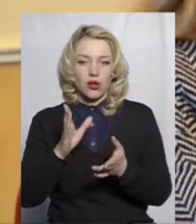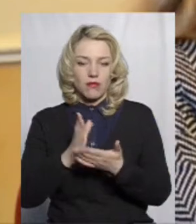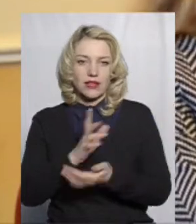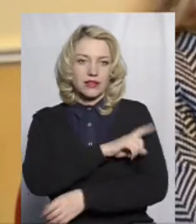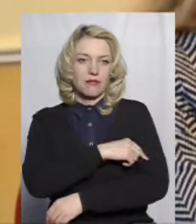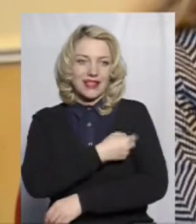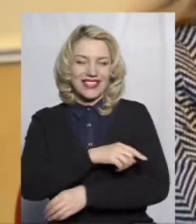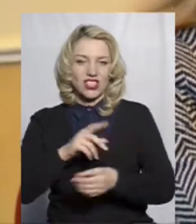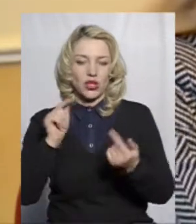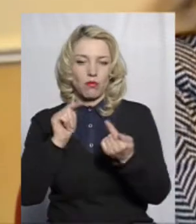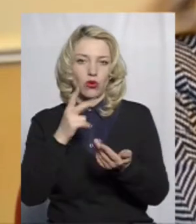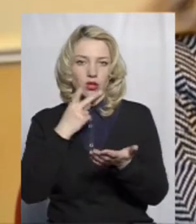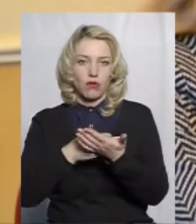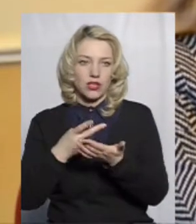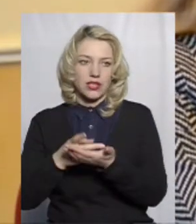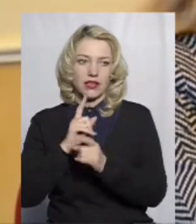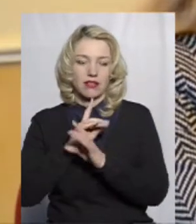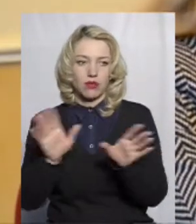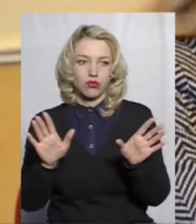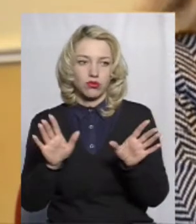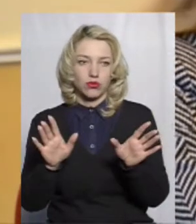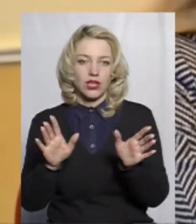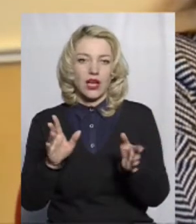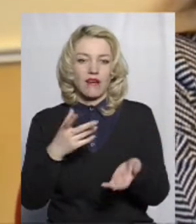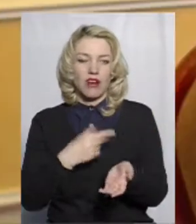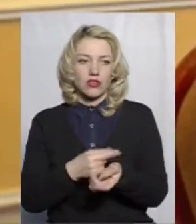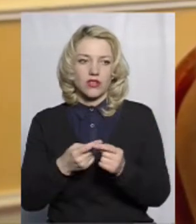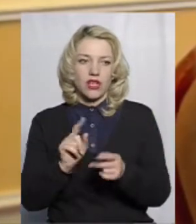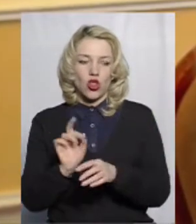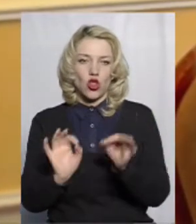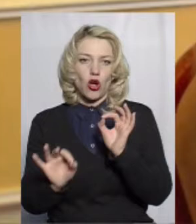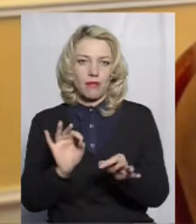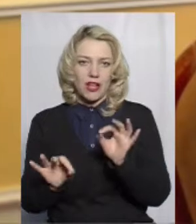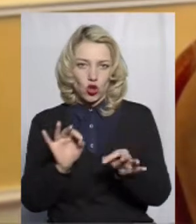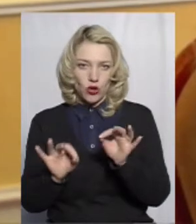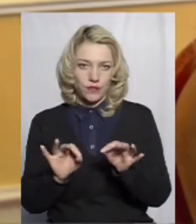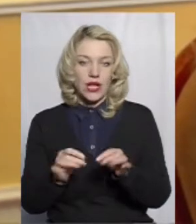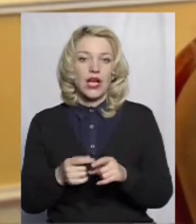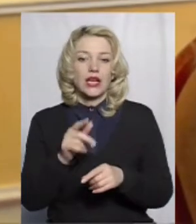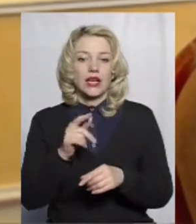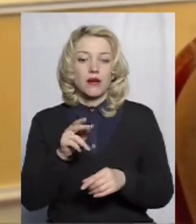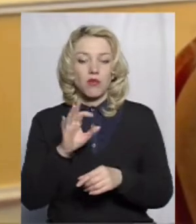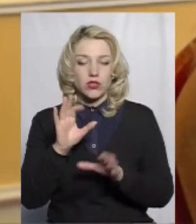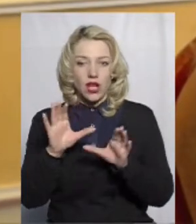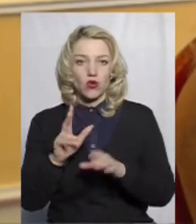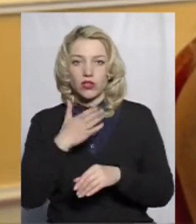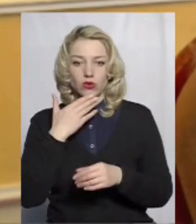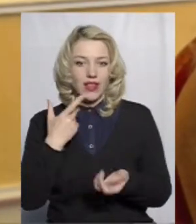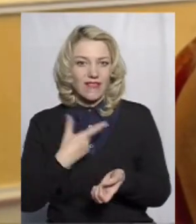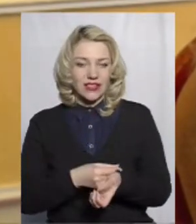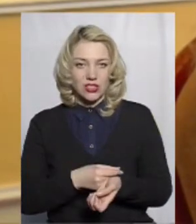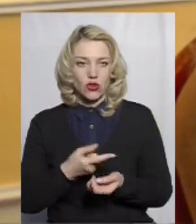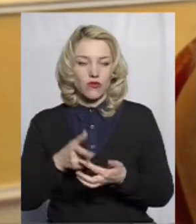медичні протипоказники, не будуть вакцинуватися, це нормально. По закону, ті, які не вакциновані,